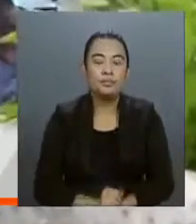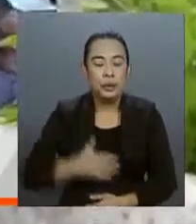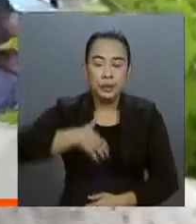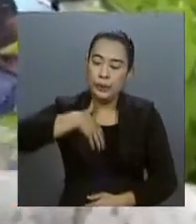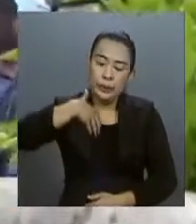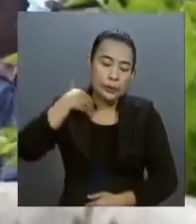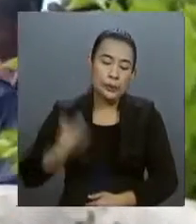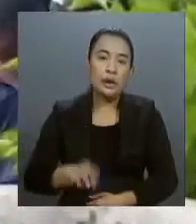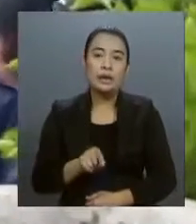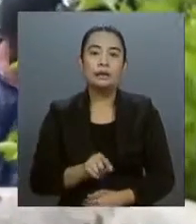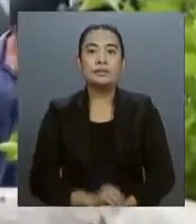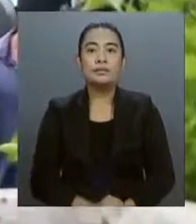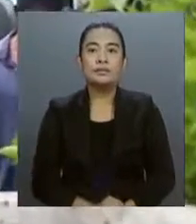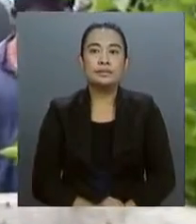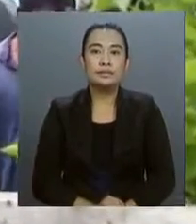อน